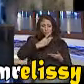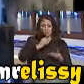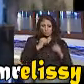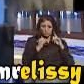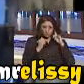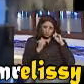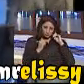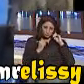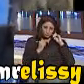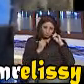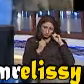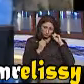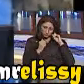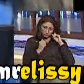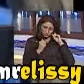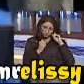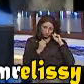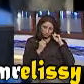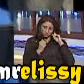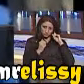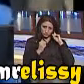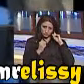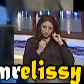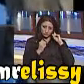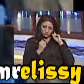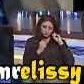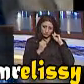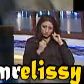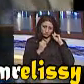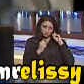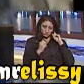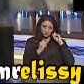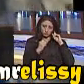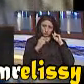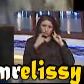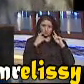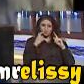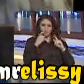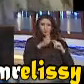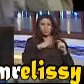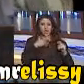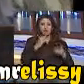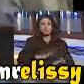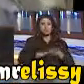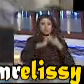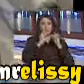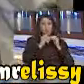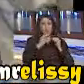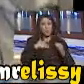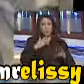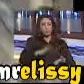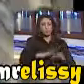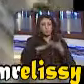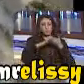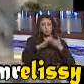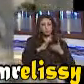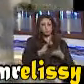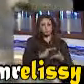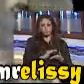15 سنة؟ عشان عندي انت تطلب ايه يا عمر؟ ان احنا جامعية الملح تطلب من ايه؟